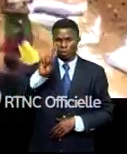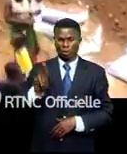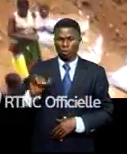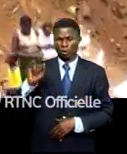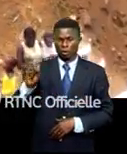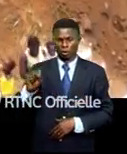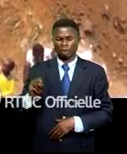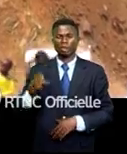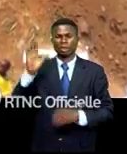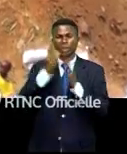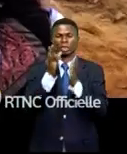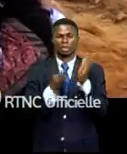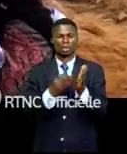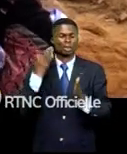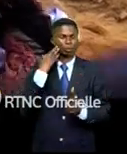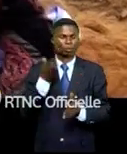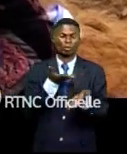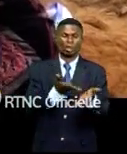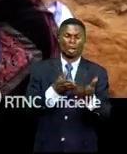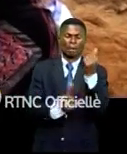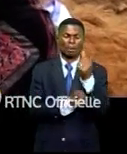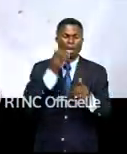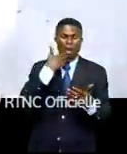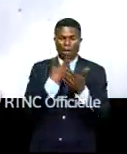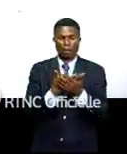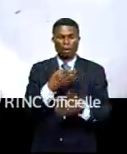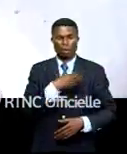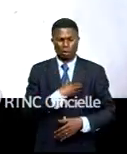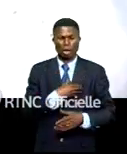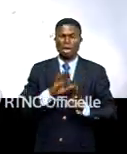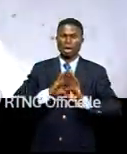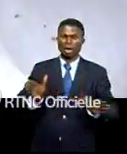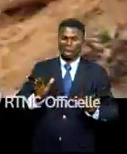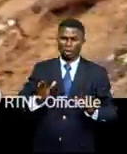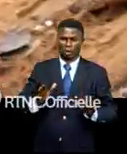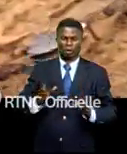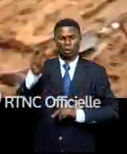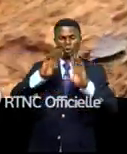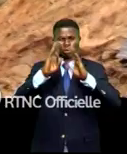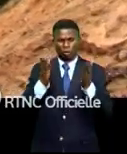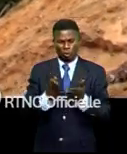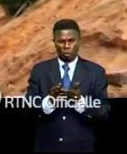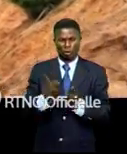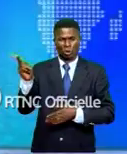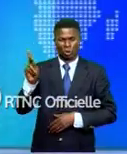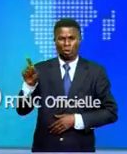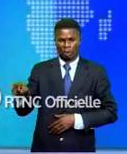17 mai. C'est grâce à l'appui des hommes de bonne volonté qu'on parviendra à mettre à l'abri les populations de